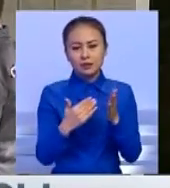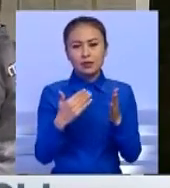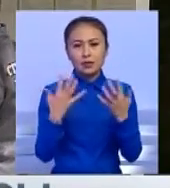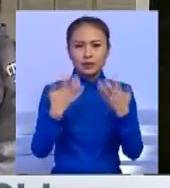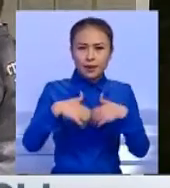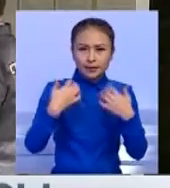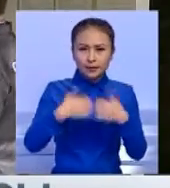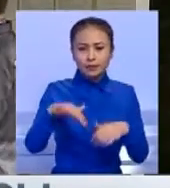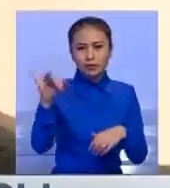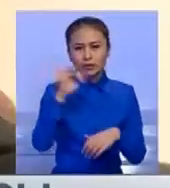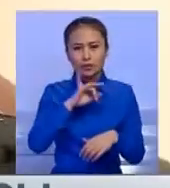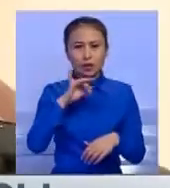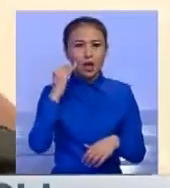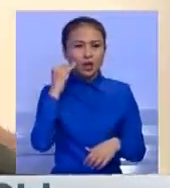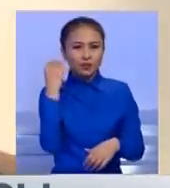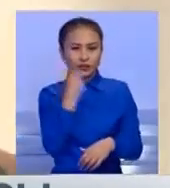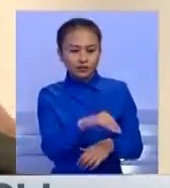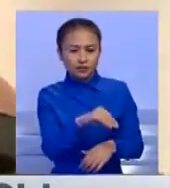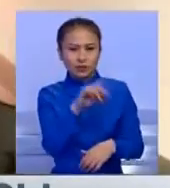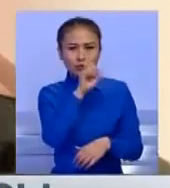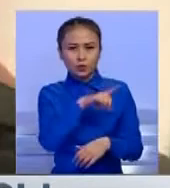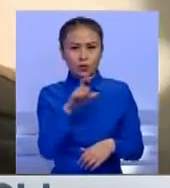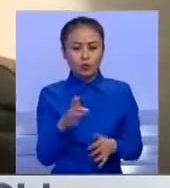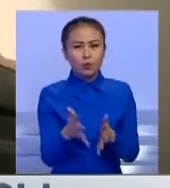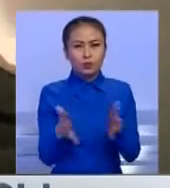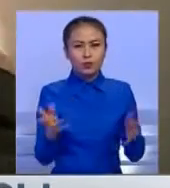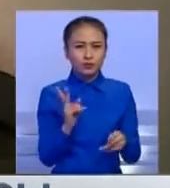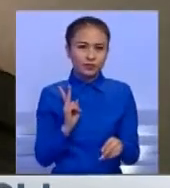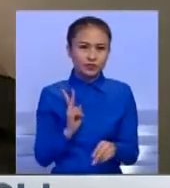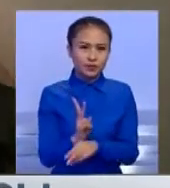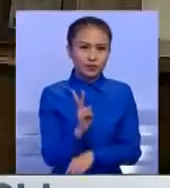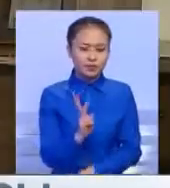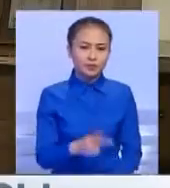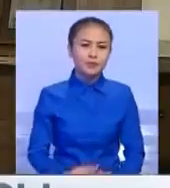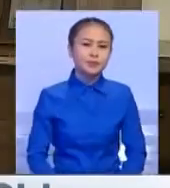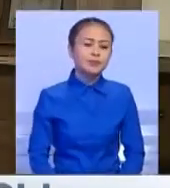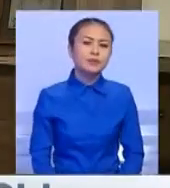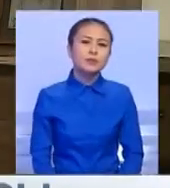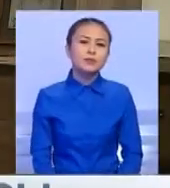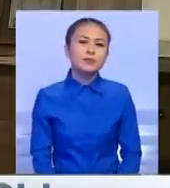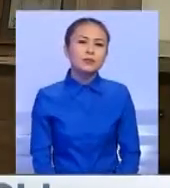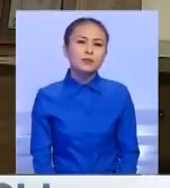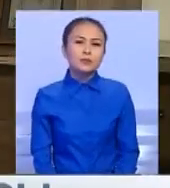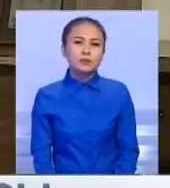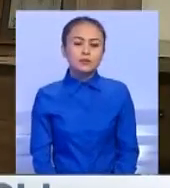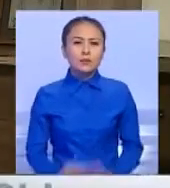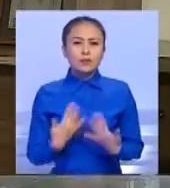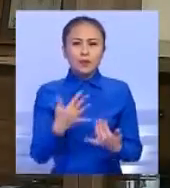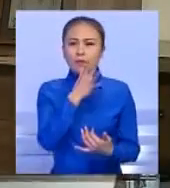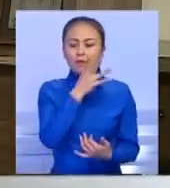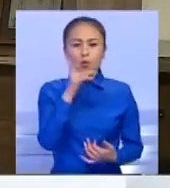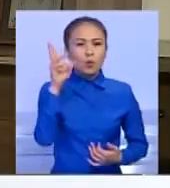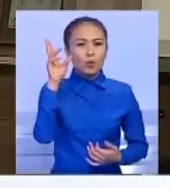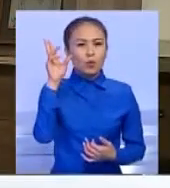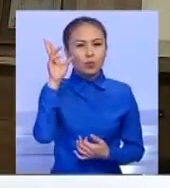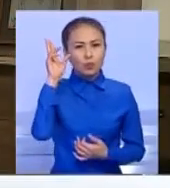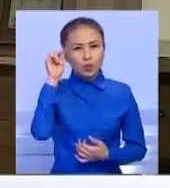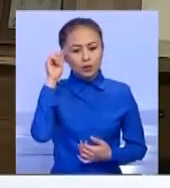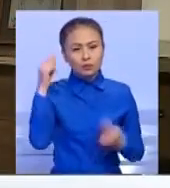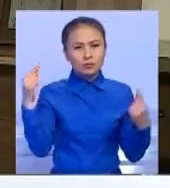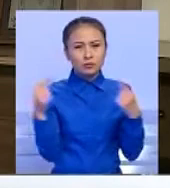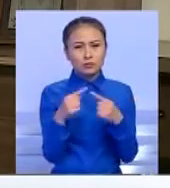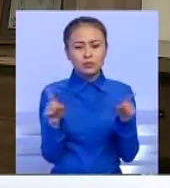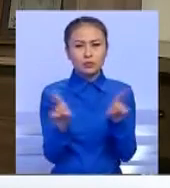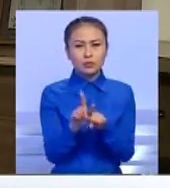санды да, сапаны да еселей түсетініне сенімді мамандар. Бұл өте бір уақыт, мен министрліктің бір